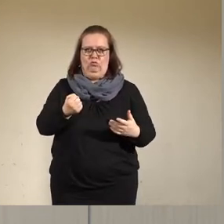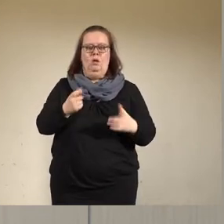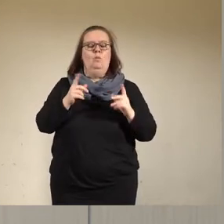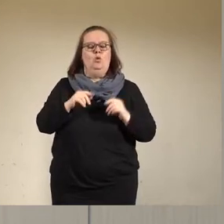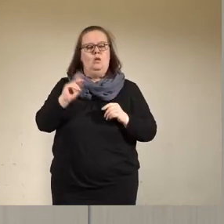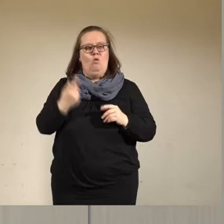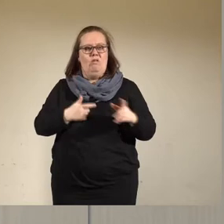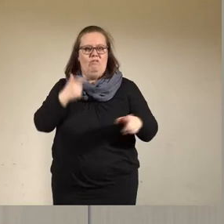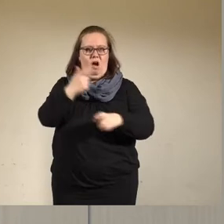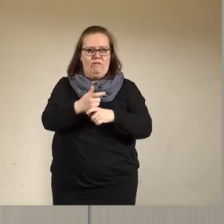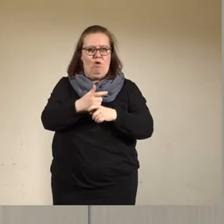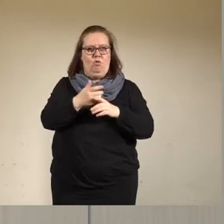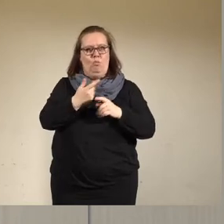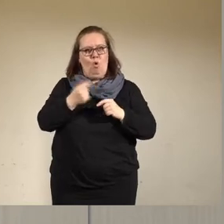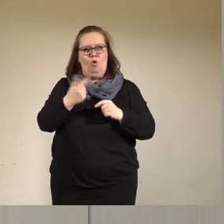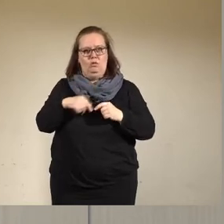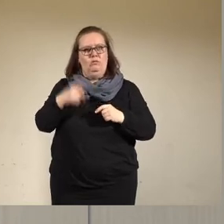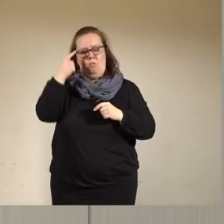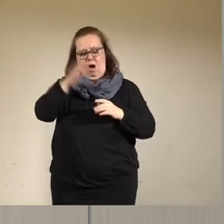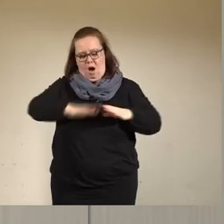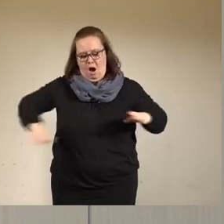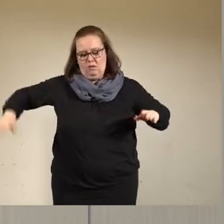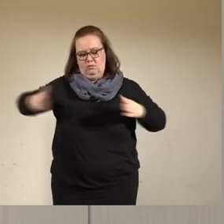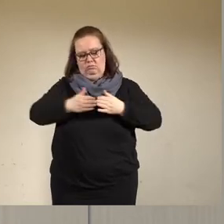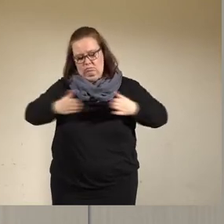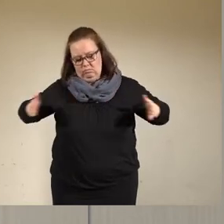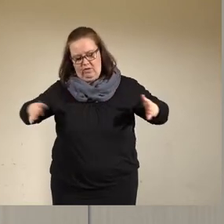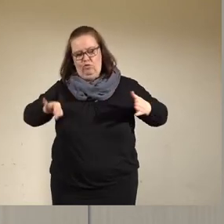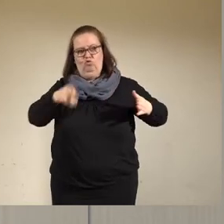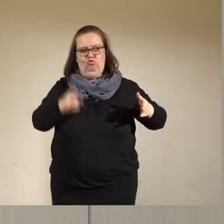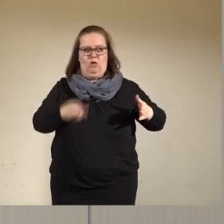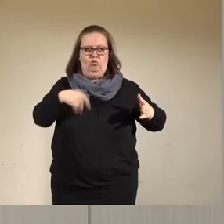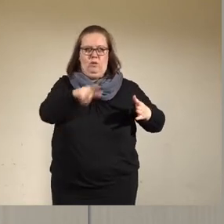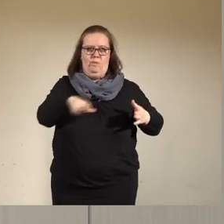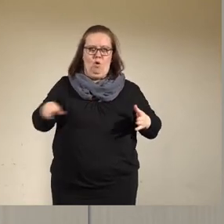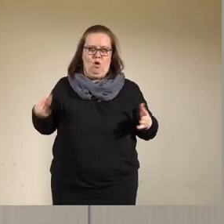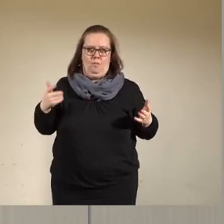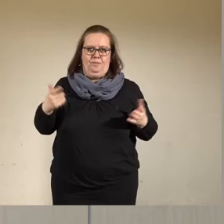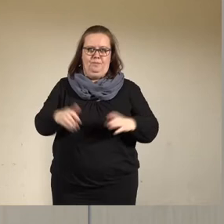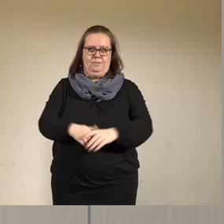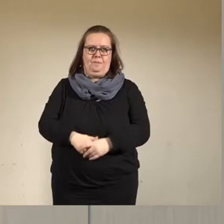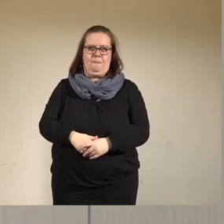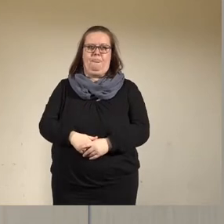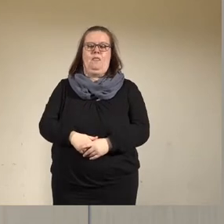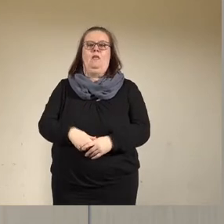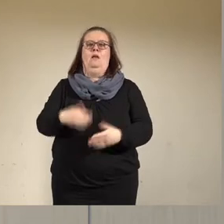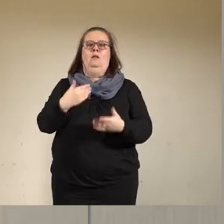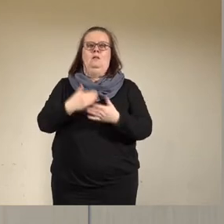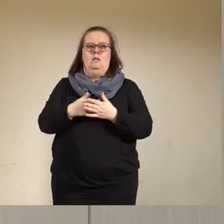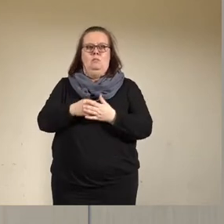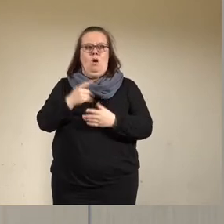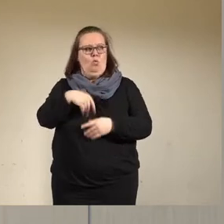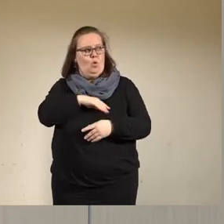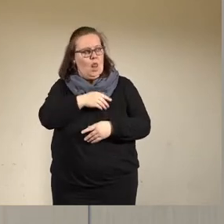allem Verantwortung eines breiten Teiles des Rates für unsere Stadt und seine Bürger. Ich lade die noch